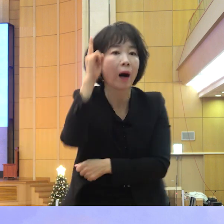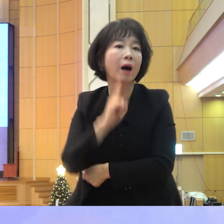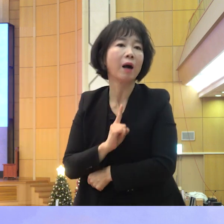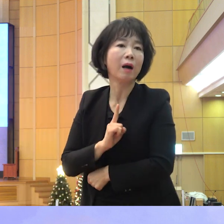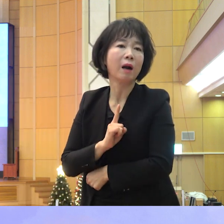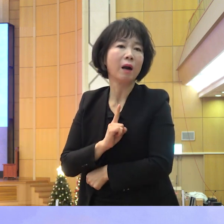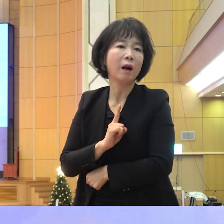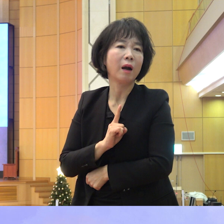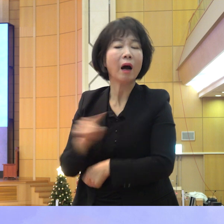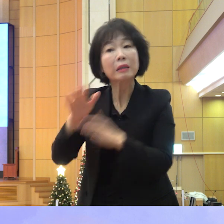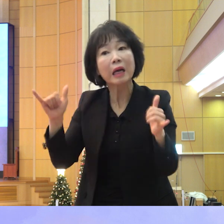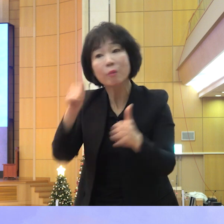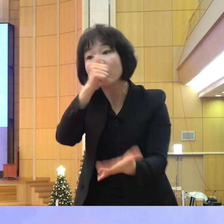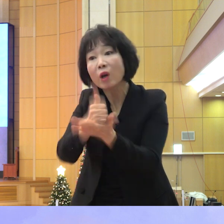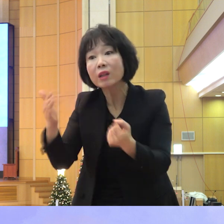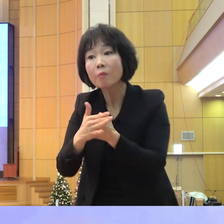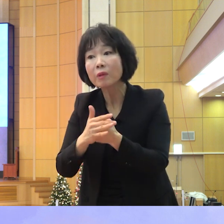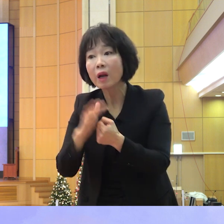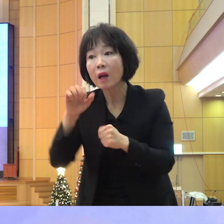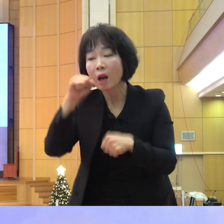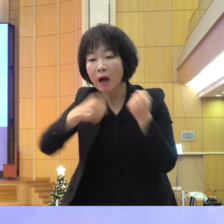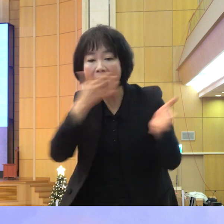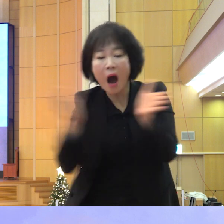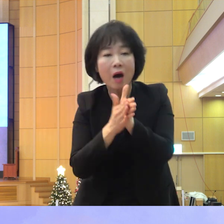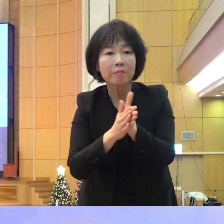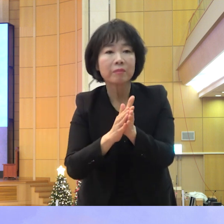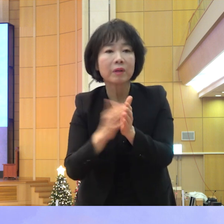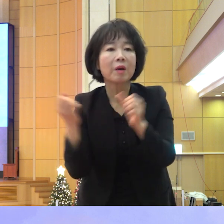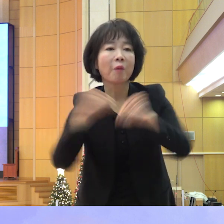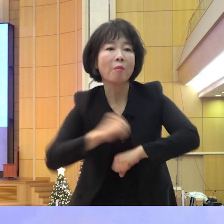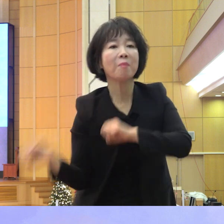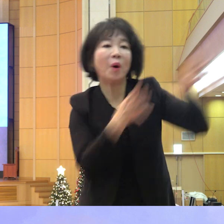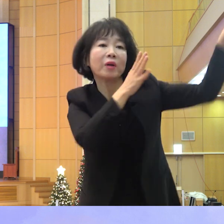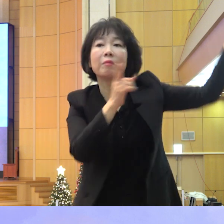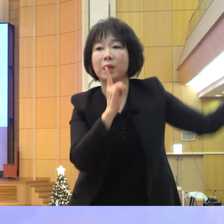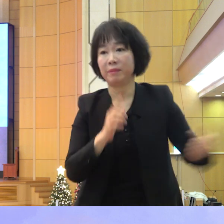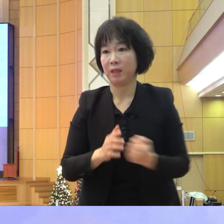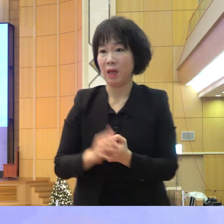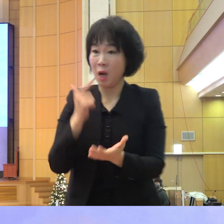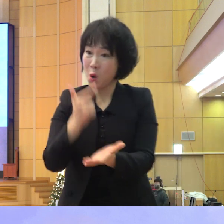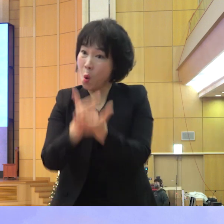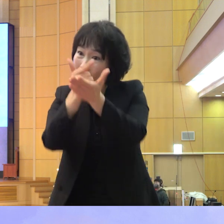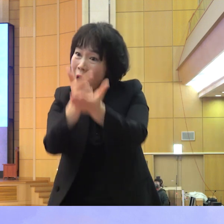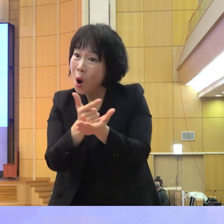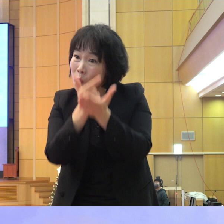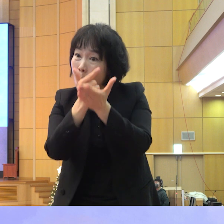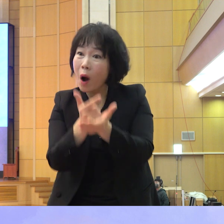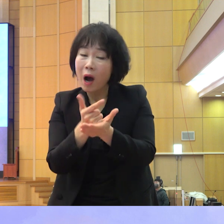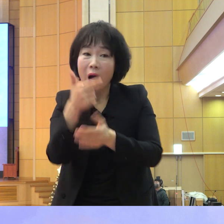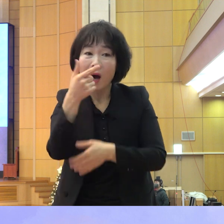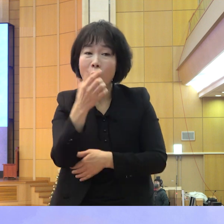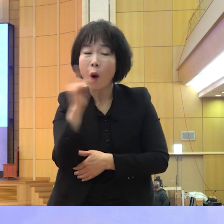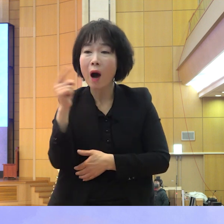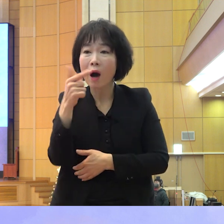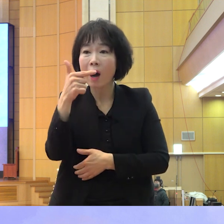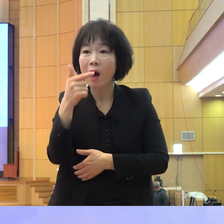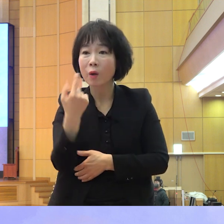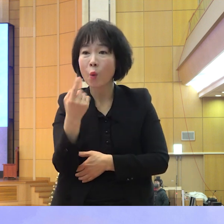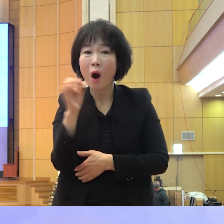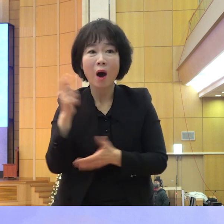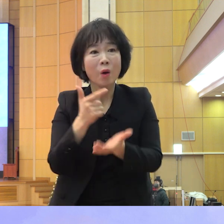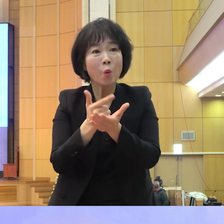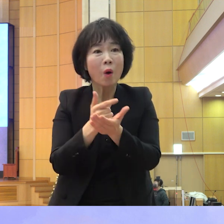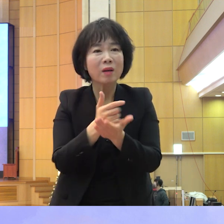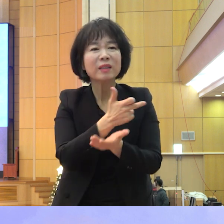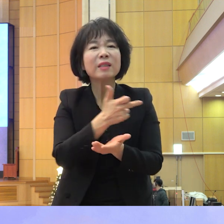되었습니다. 이게 노아의 홍수 심판이었습니다. 인류 역사의 가장 큰